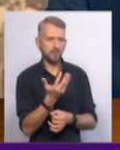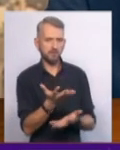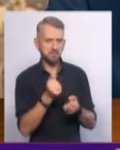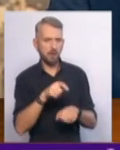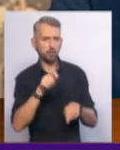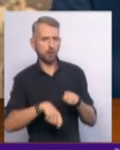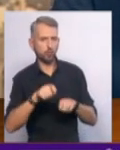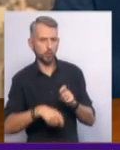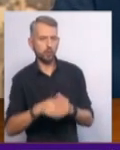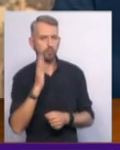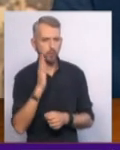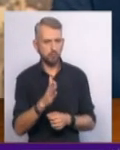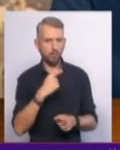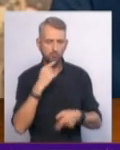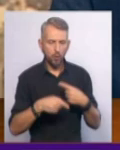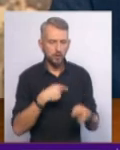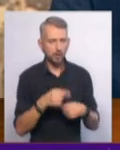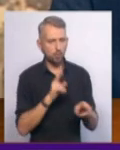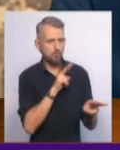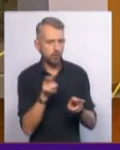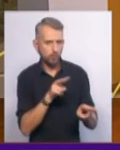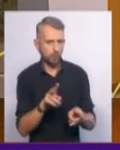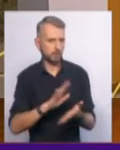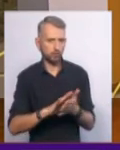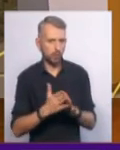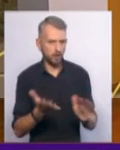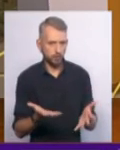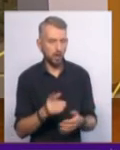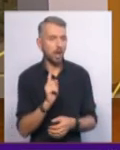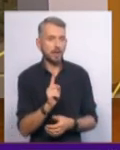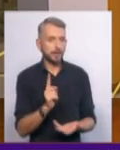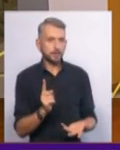будемо постійно тут моніторити ситуацію, але...